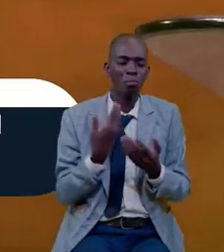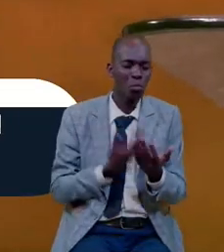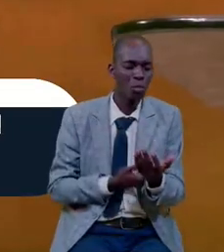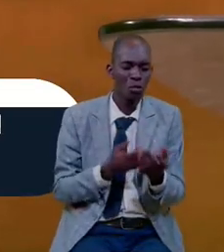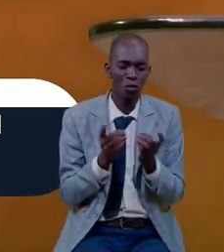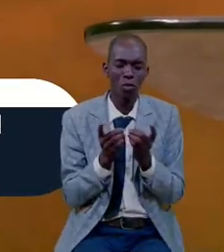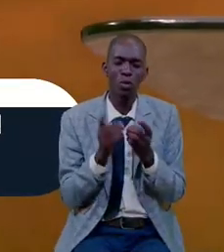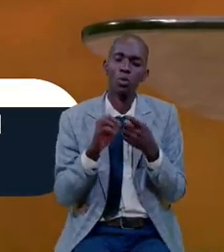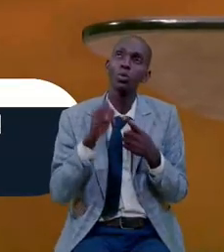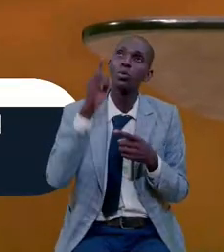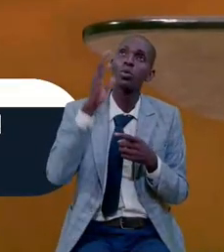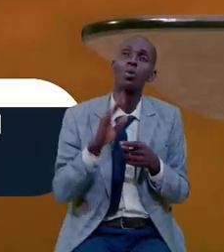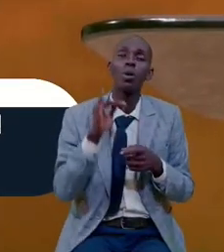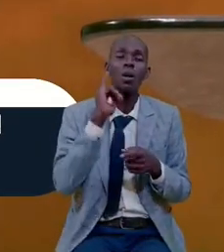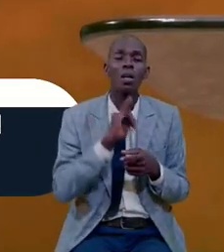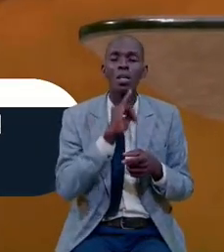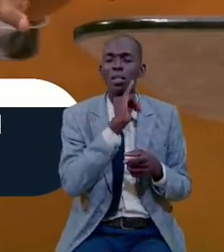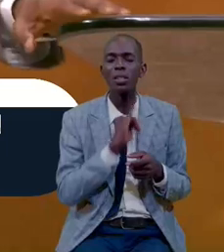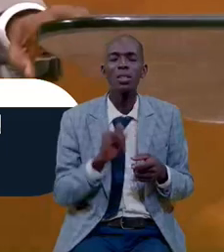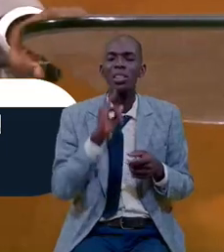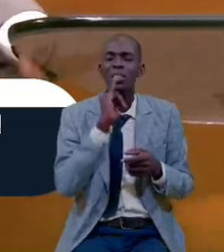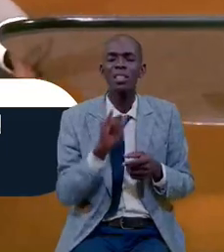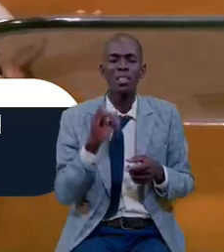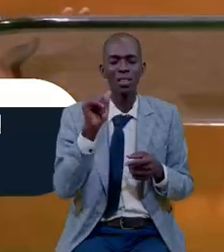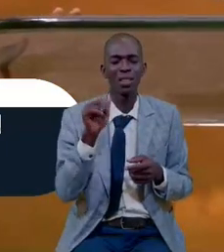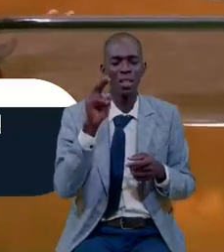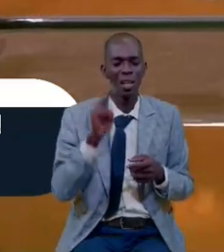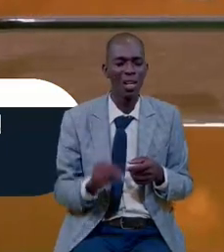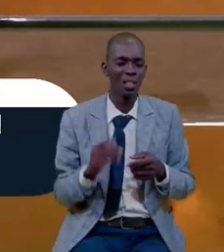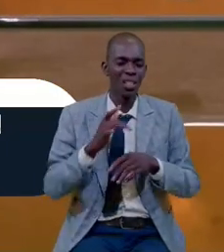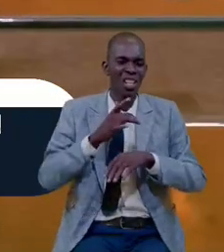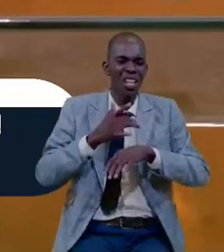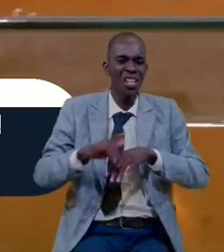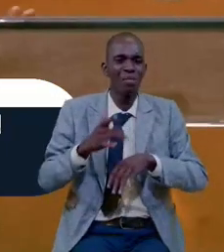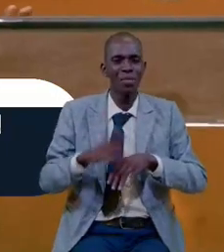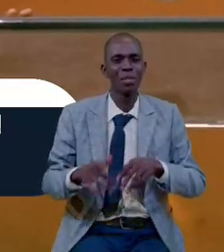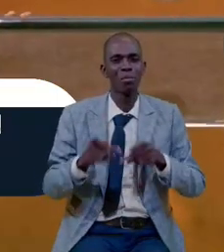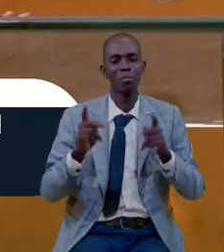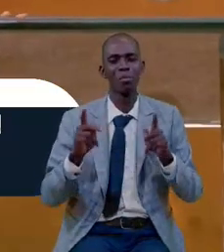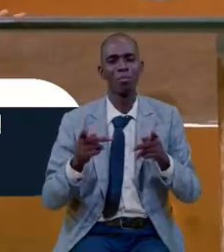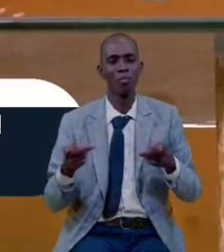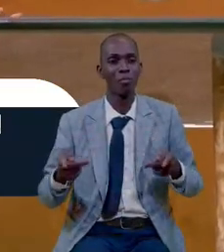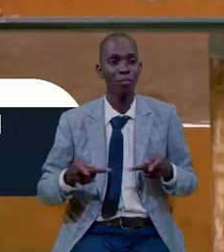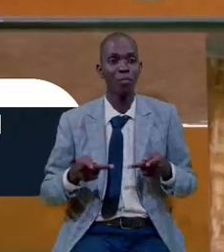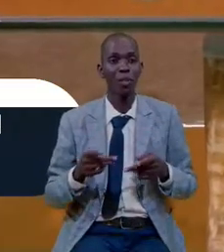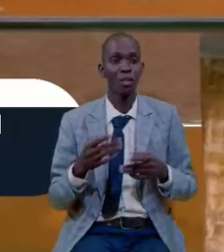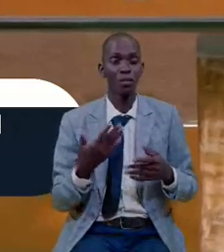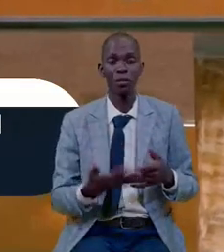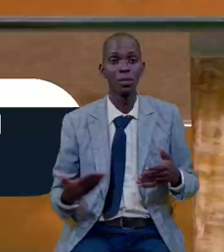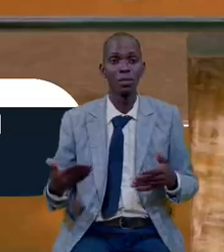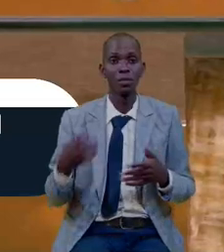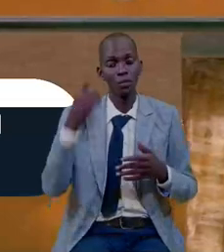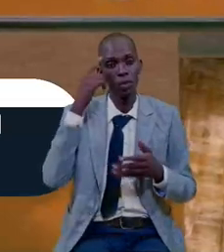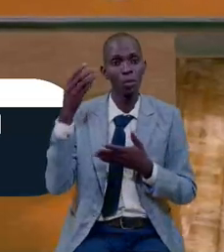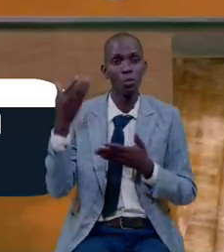dévotion de Dieu. Et il s'est dit, Israël était une vigne féconde qui rendait beaucoup de fruits.